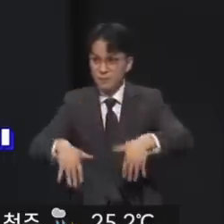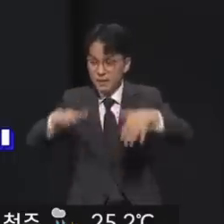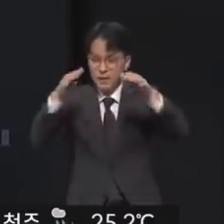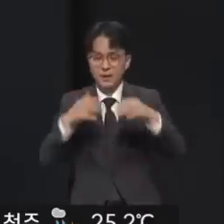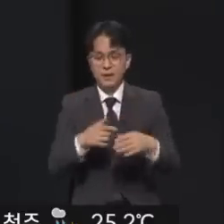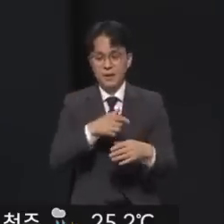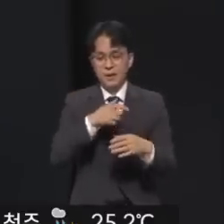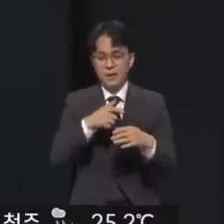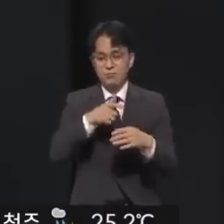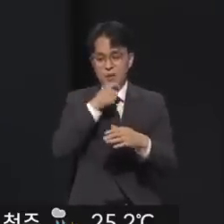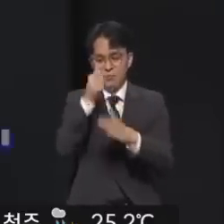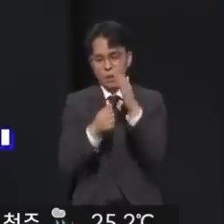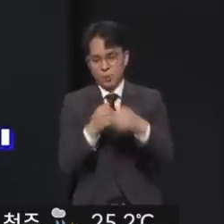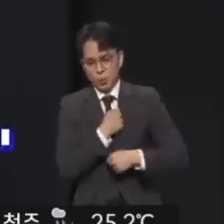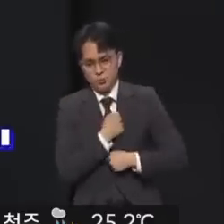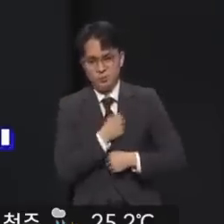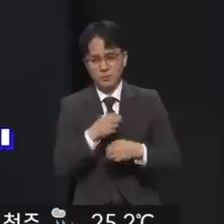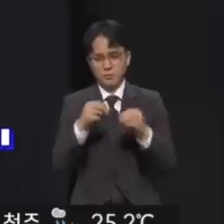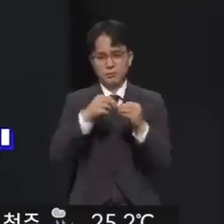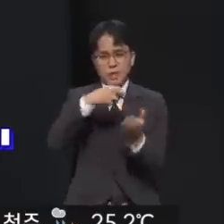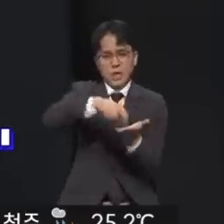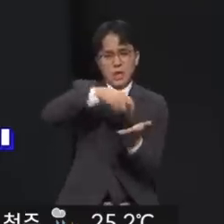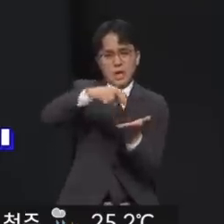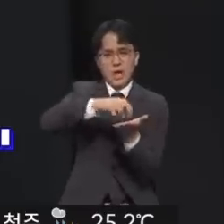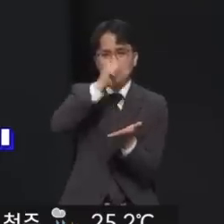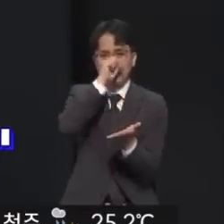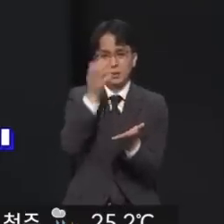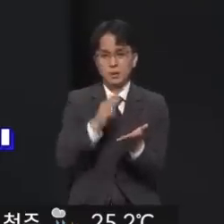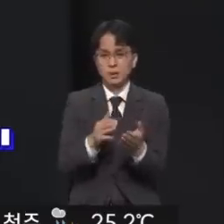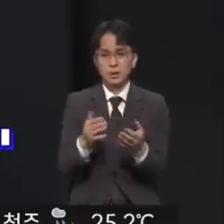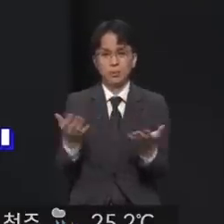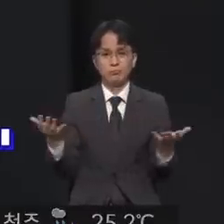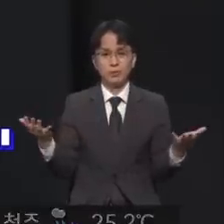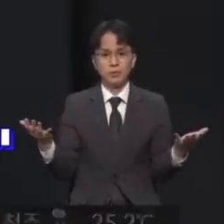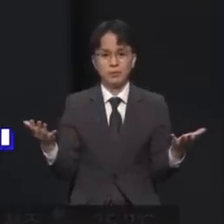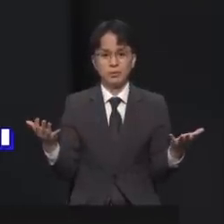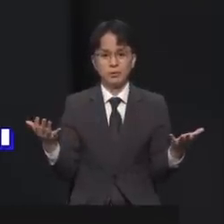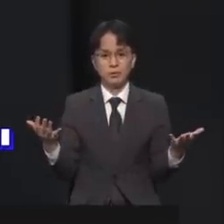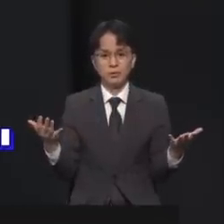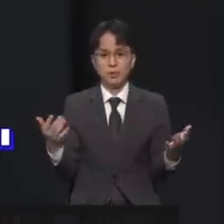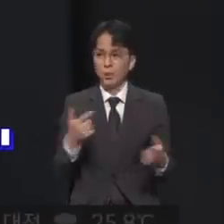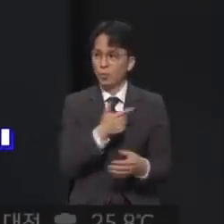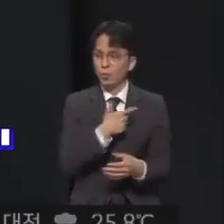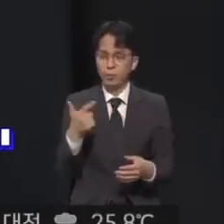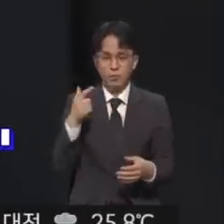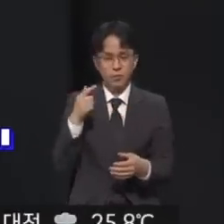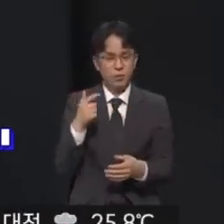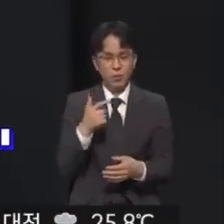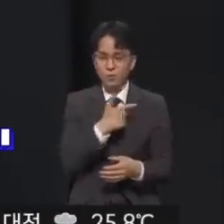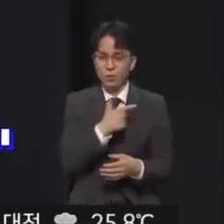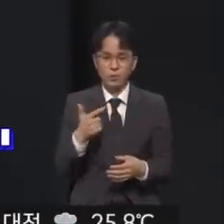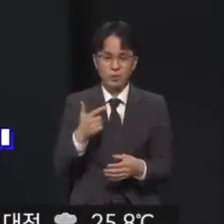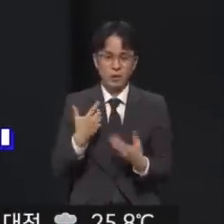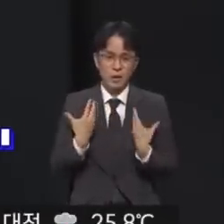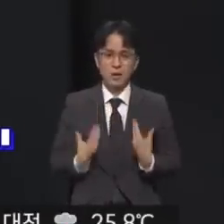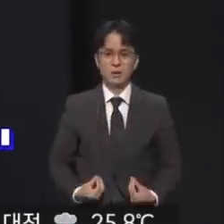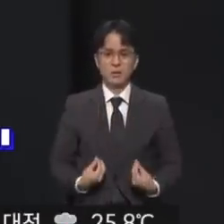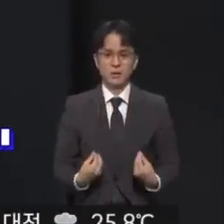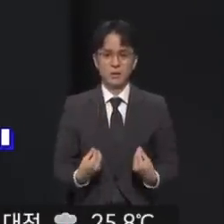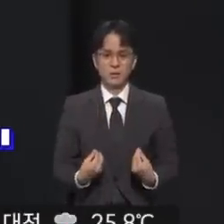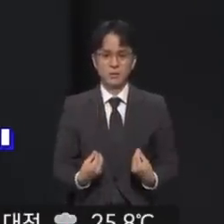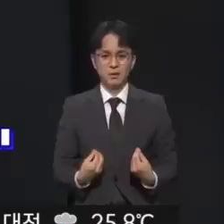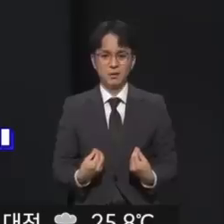문자가 먼저 나갔어야 되는 상황에 해요 이런 데 대한 대비가 전혀 없었다는 게 놀랍고 그렇고 그걸 해야 될 시간에